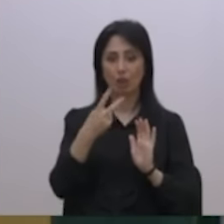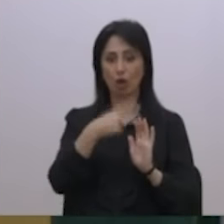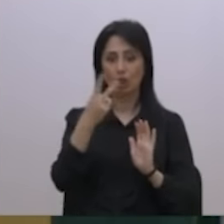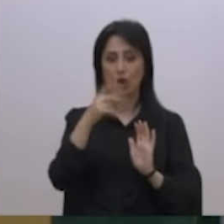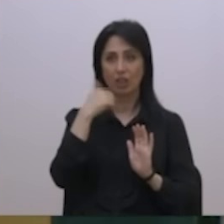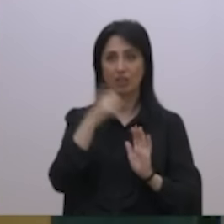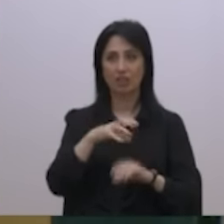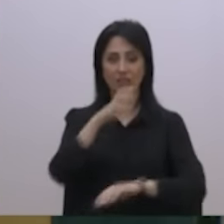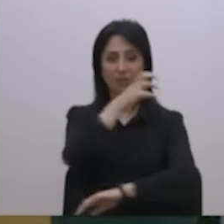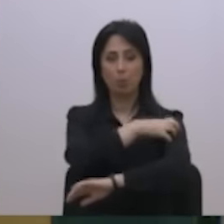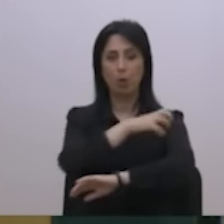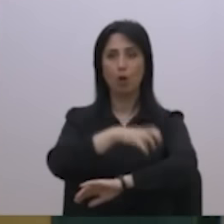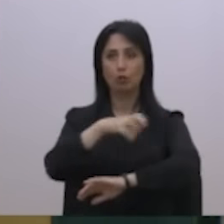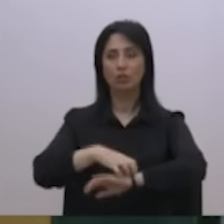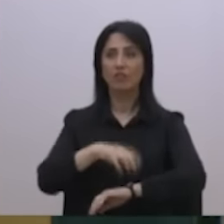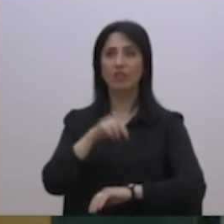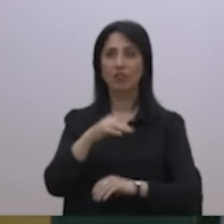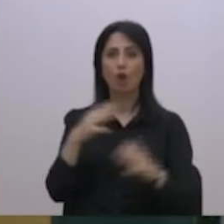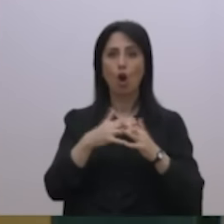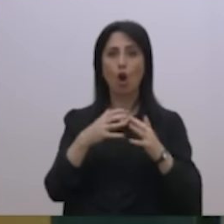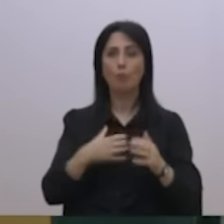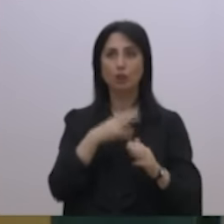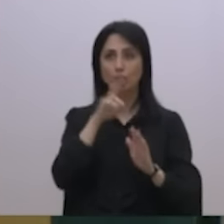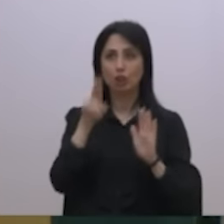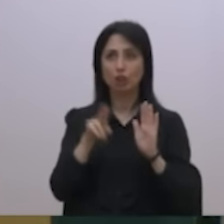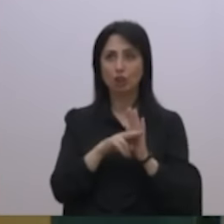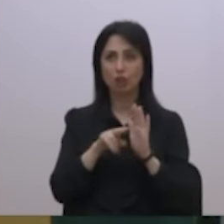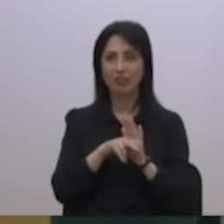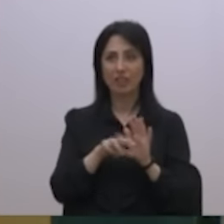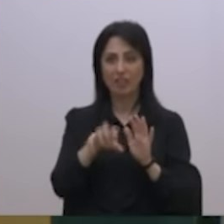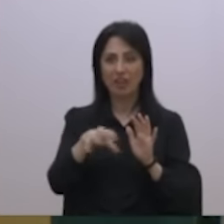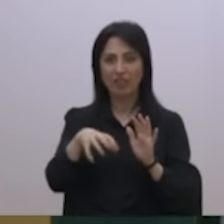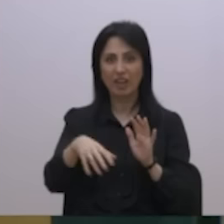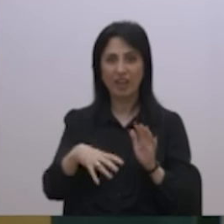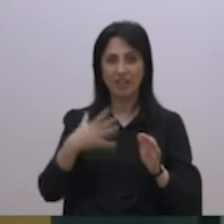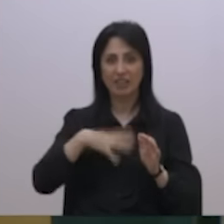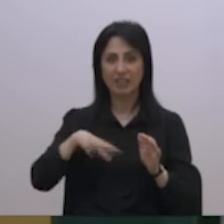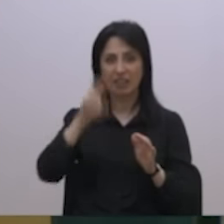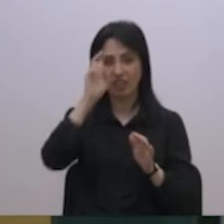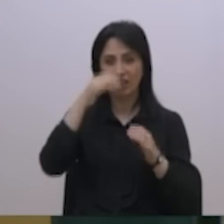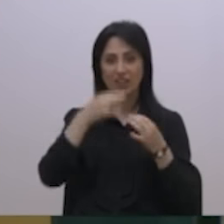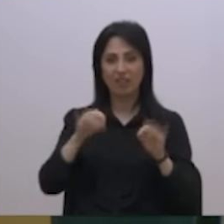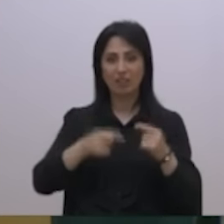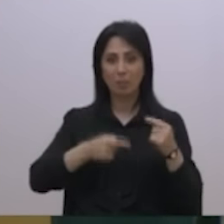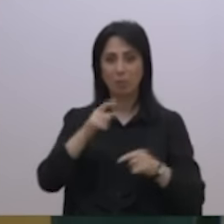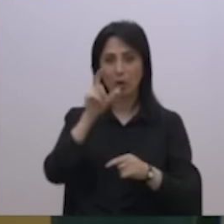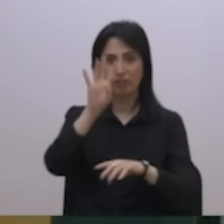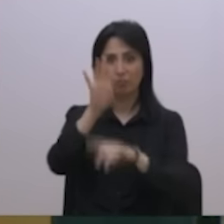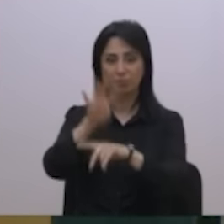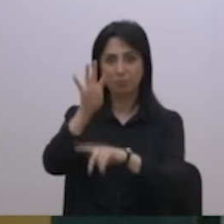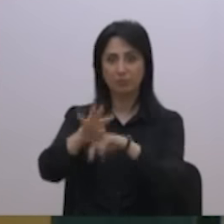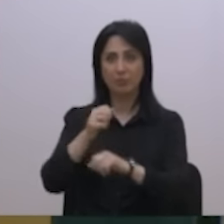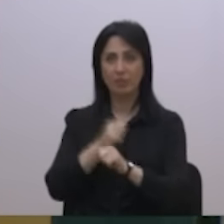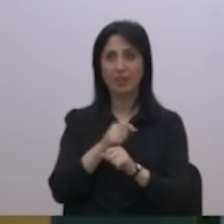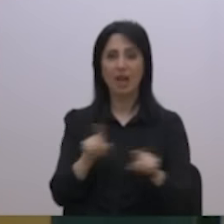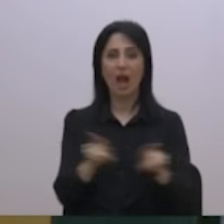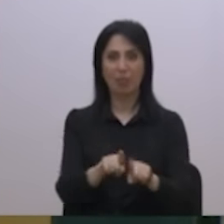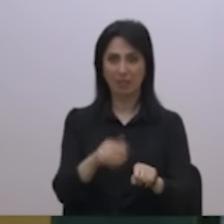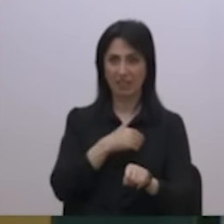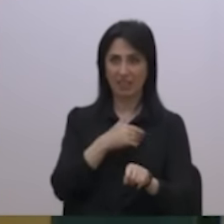წელს ბოლშევიკური პარტია ომის შიშის ქვეშ ხრეტა საქართველოს თავისუფლებისთვის მებრძოლ ადამიანებს, სწორედ ისეთი